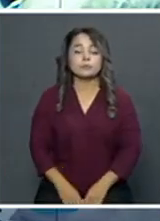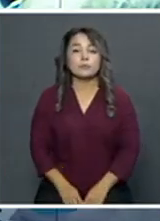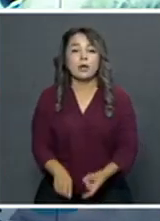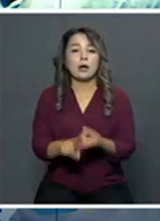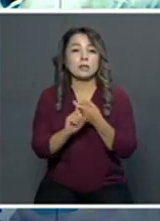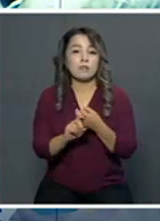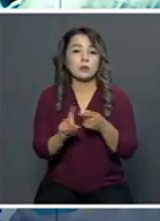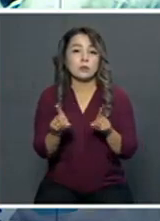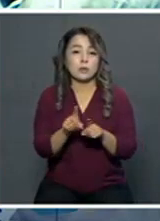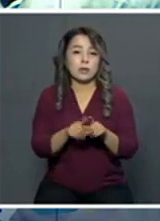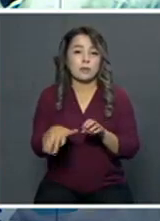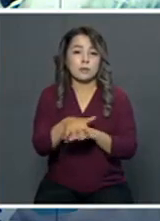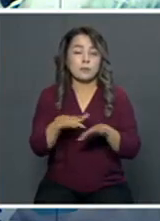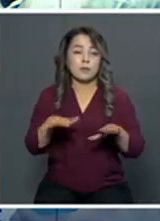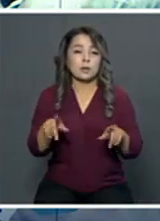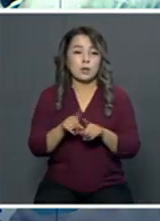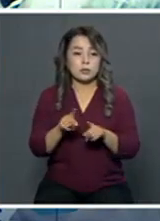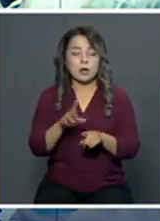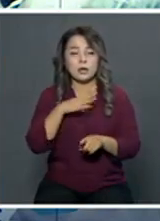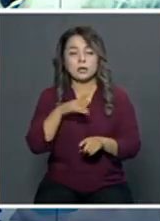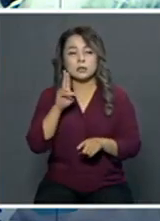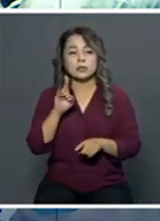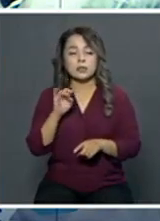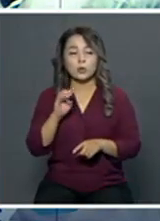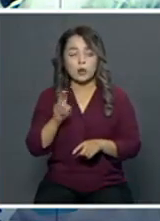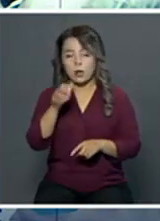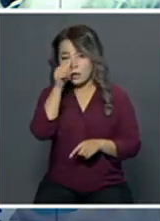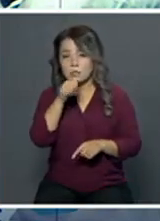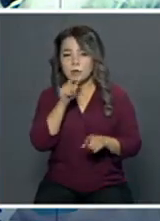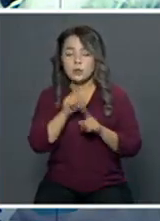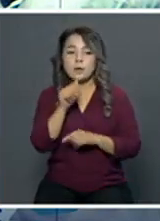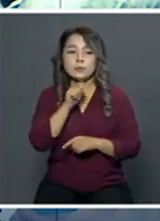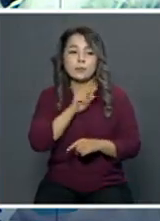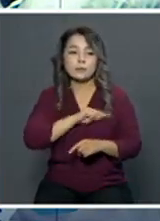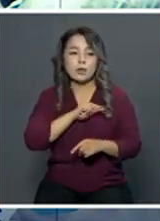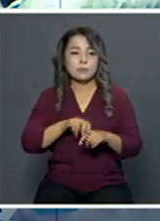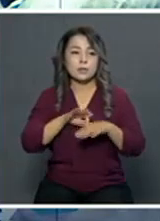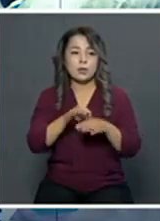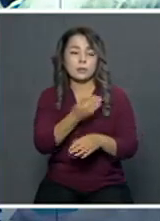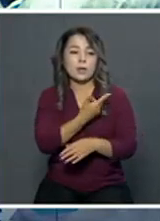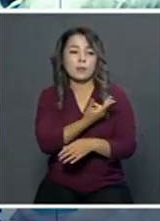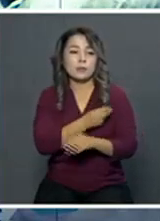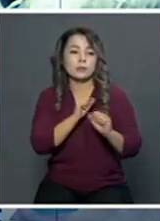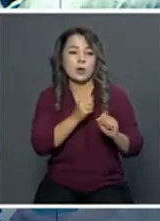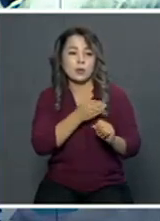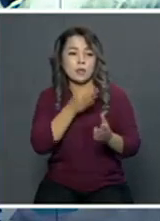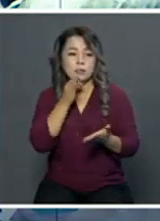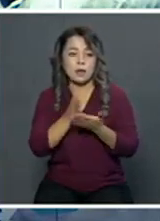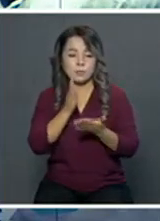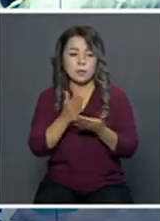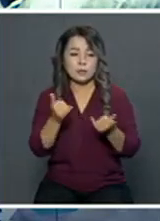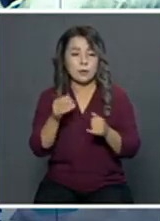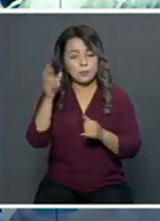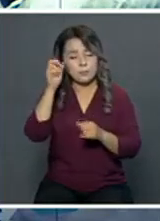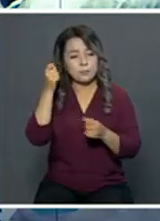Коронавирусқа қарсы отандық вакцинаны қыркүйек айында адамдарға сынап көру жоспарланып отыр. Бұл туралы бүгін үкімет отырысында білім және ғылым министрі